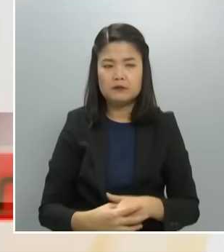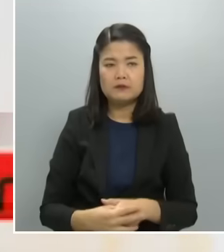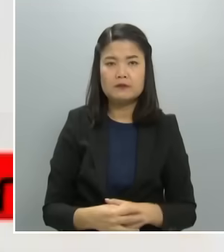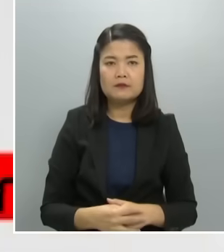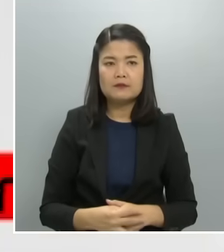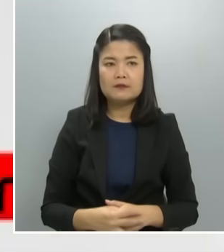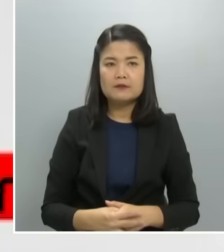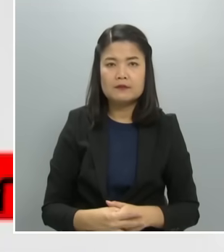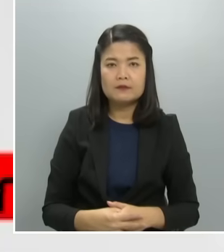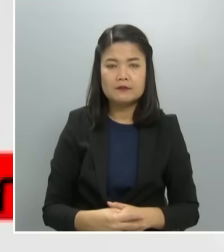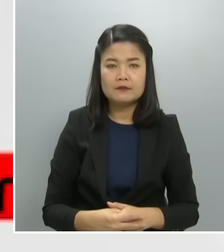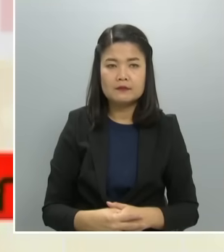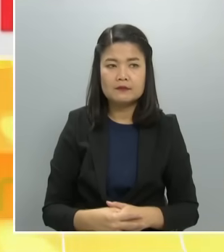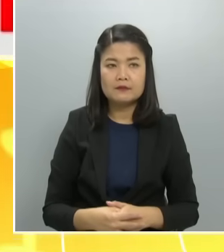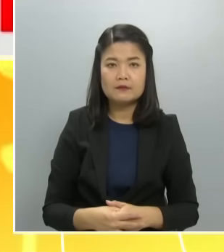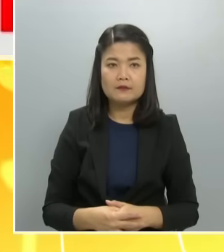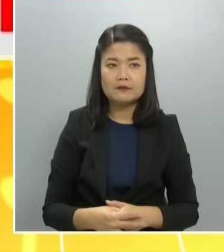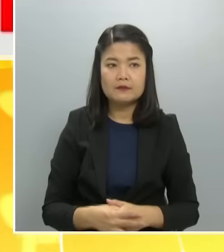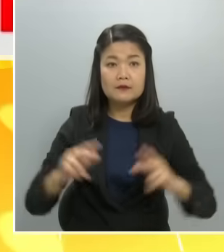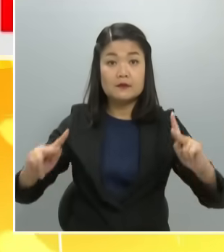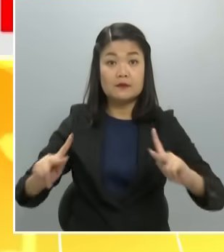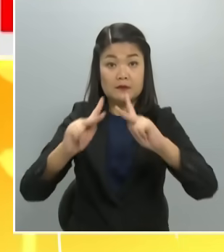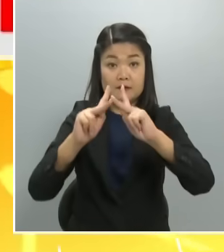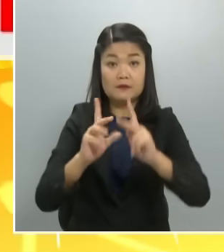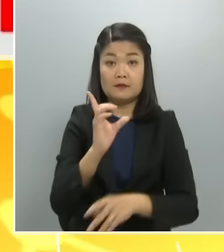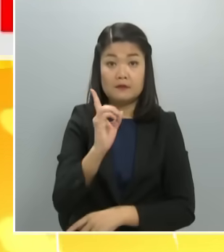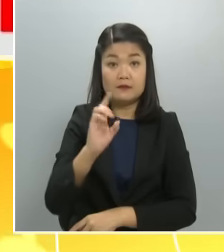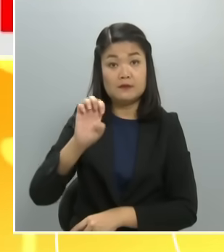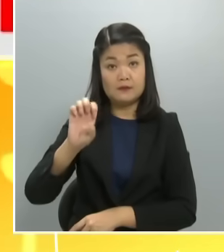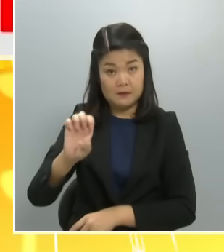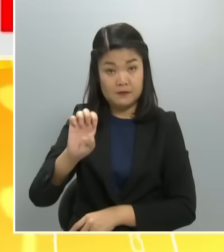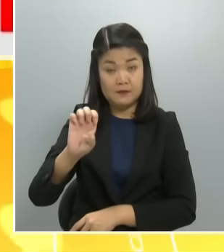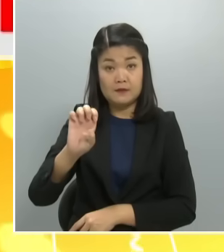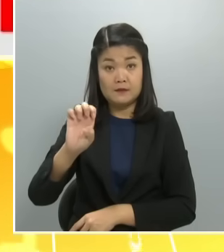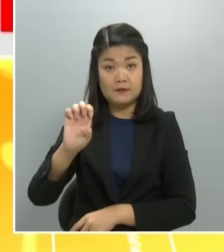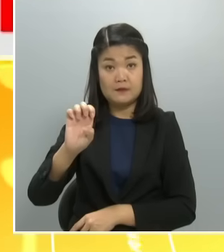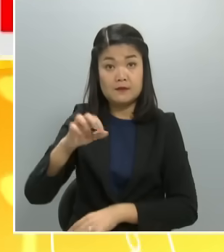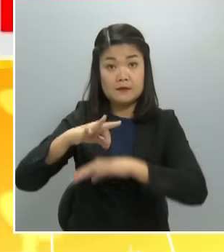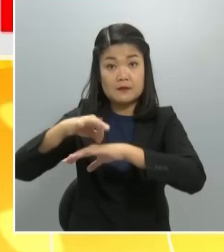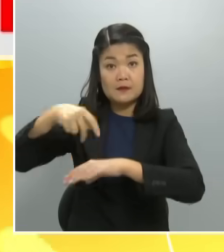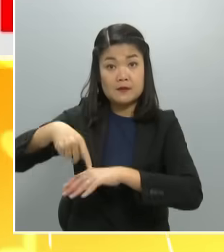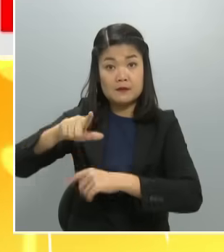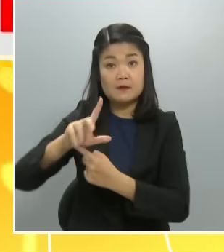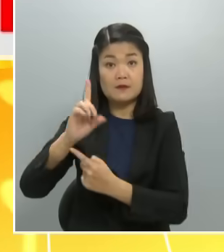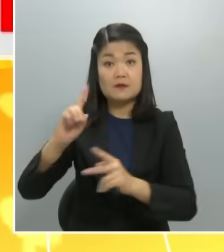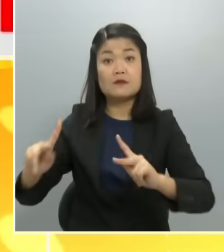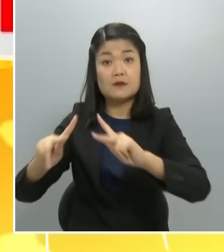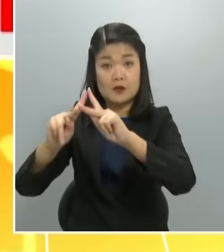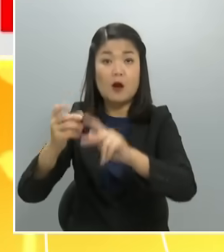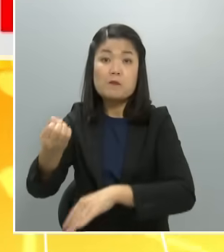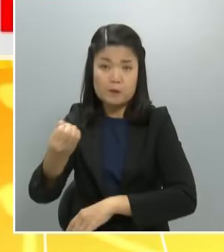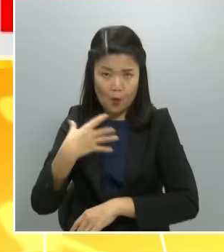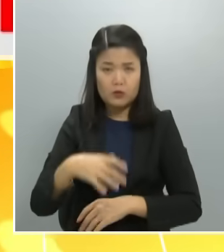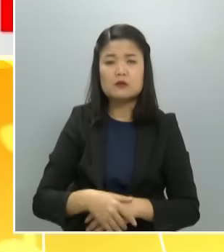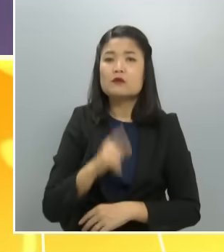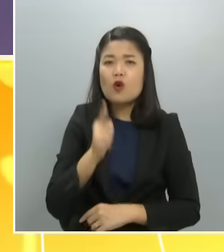Google อันนี้เป็นประเด็นที่กระทรวง DE ผมได้ฟังจากท่านปลัดนะปลัดวิสิทธิ์วิสุทธิราชจะต้องประ